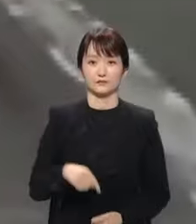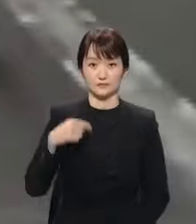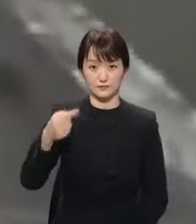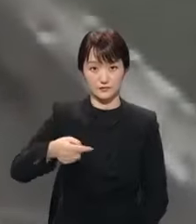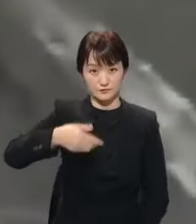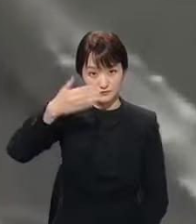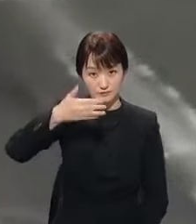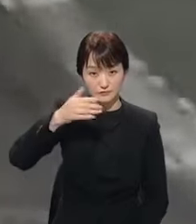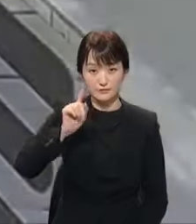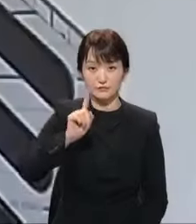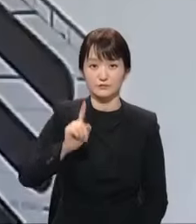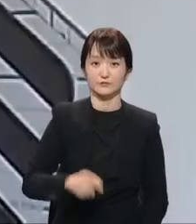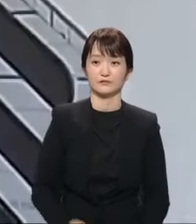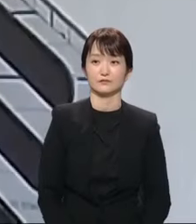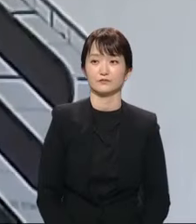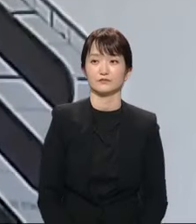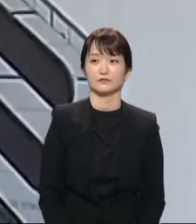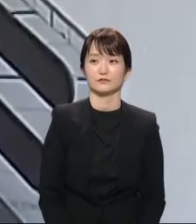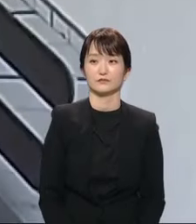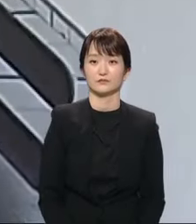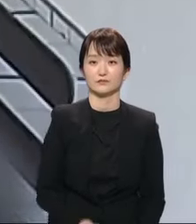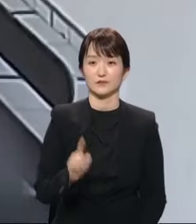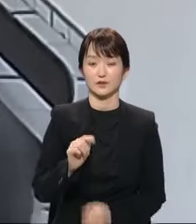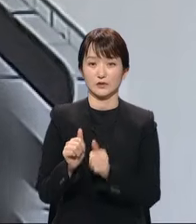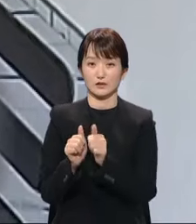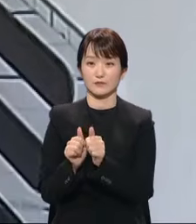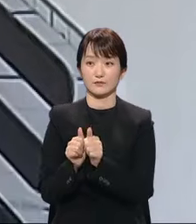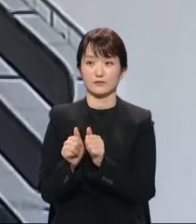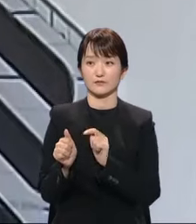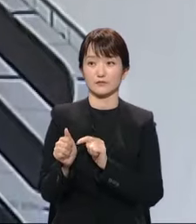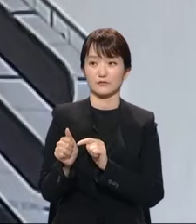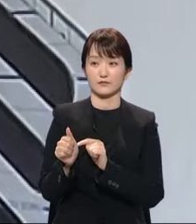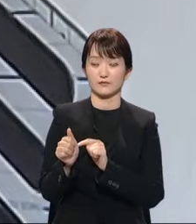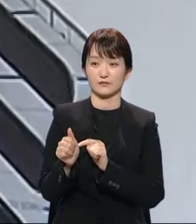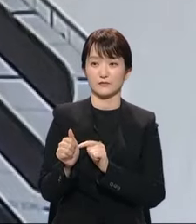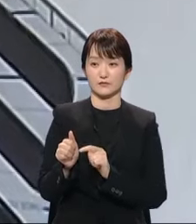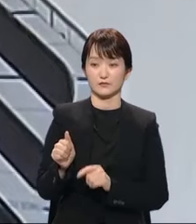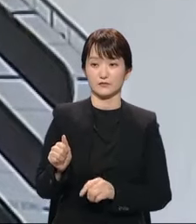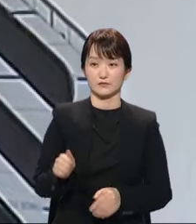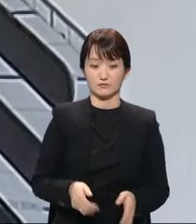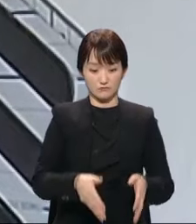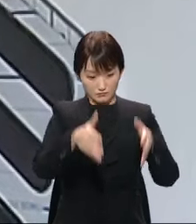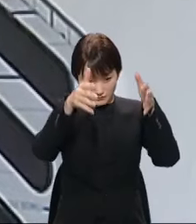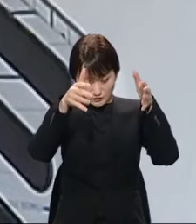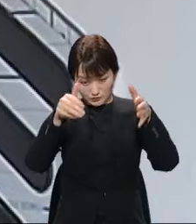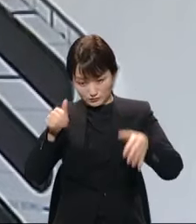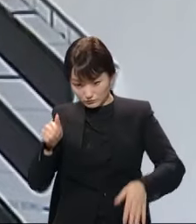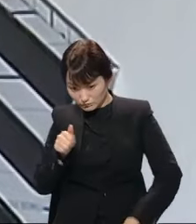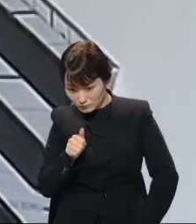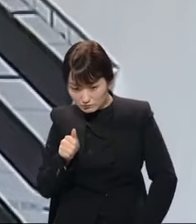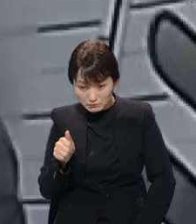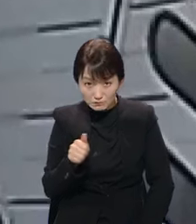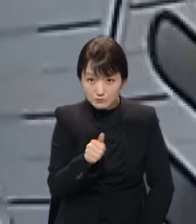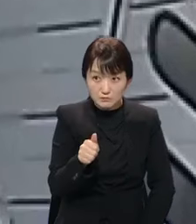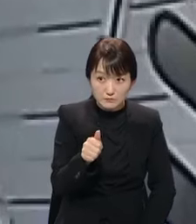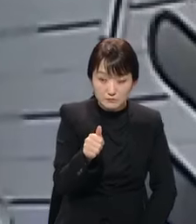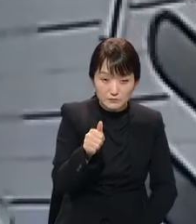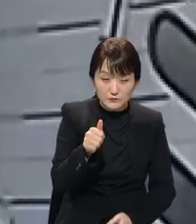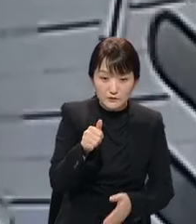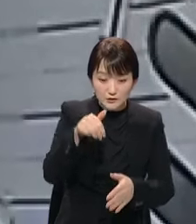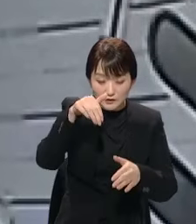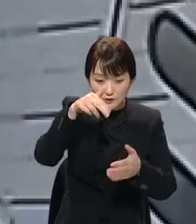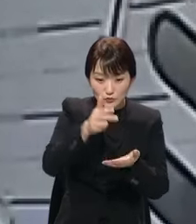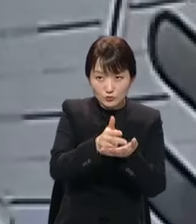보시죠. 자, 한 남성이 말이죠. 아, 지금 들어왔어요. 손에 담배를 든 채 어슬렁어슬렁 주차장 지금